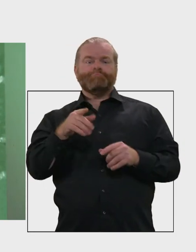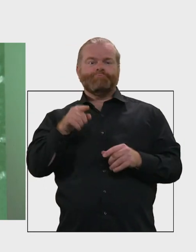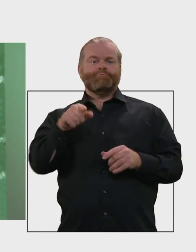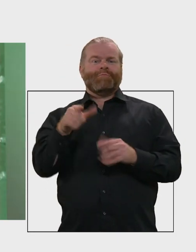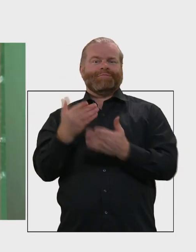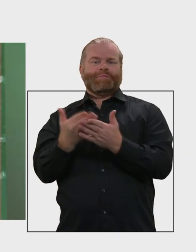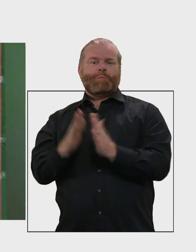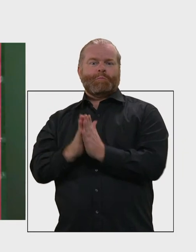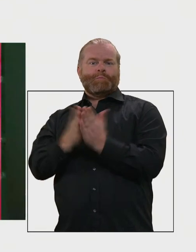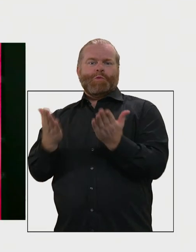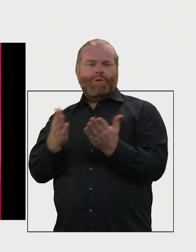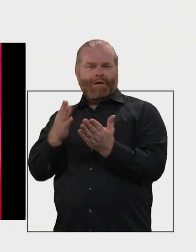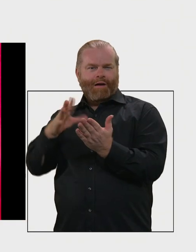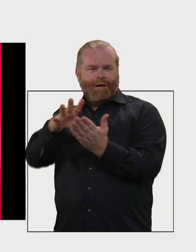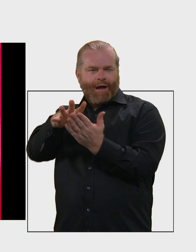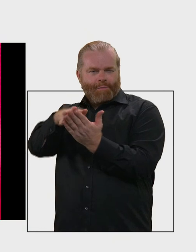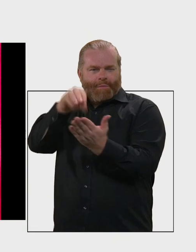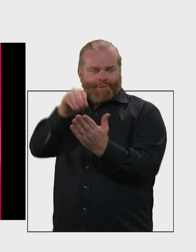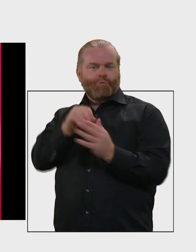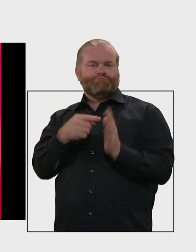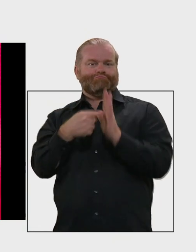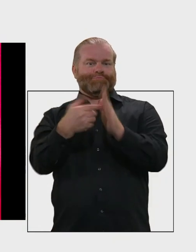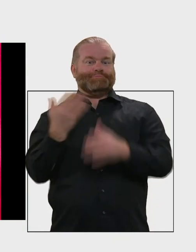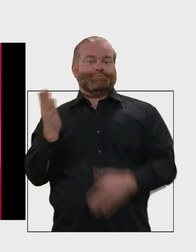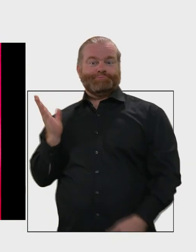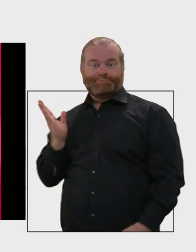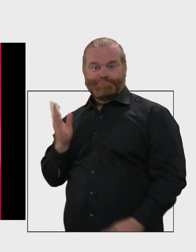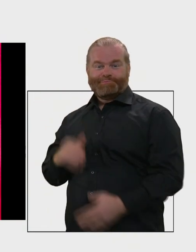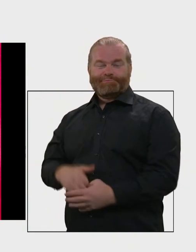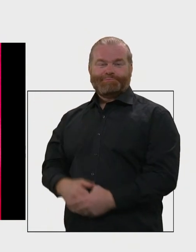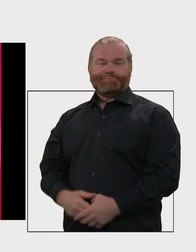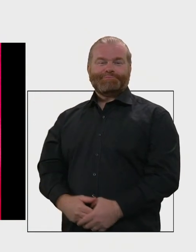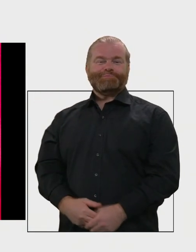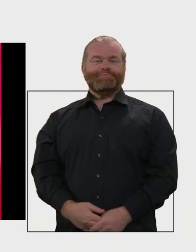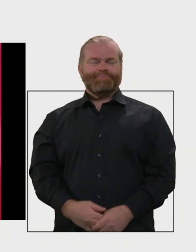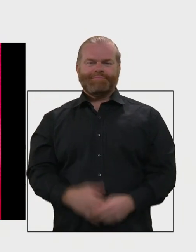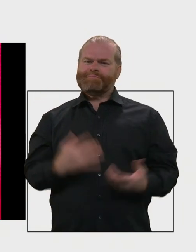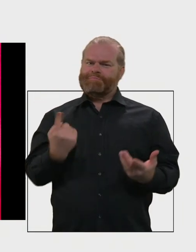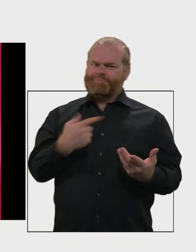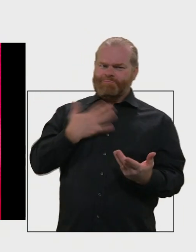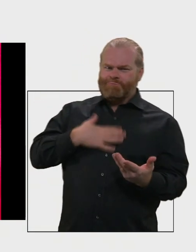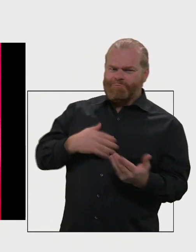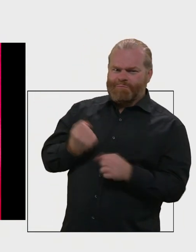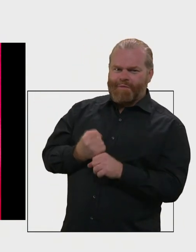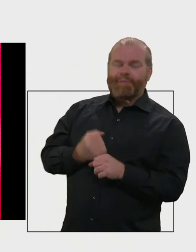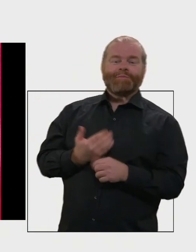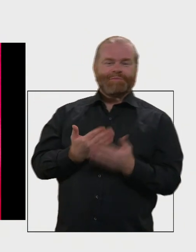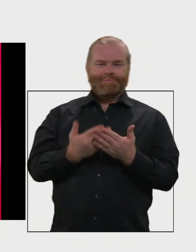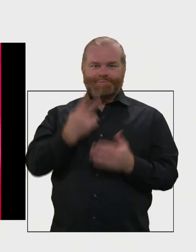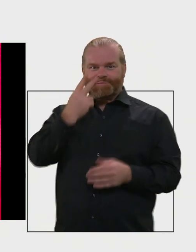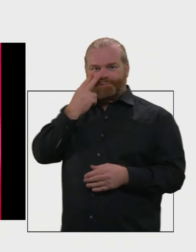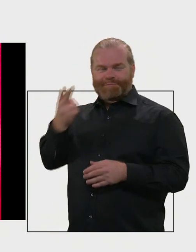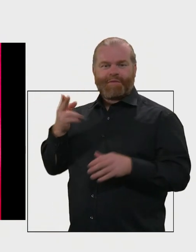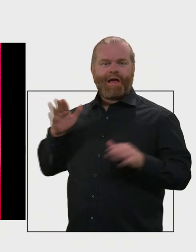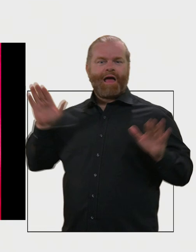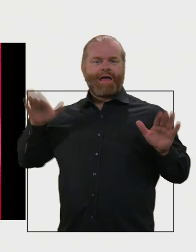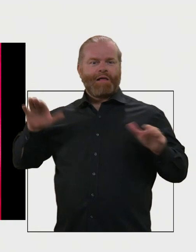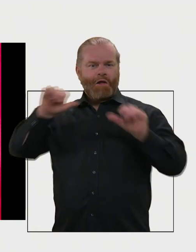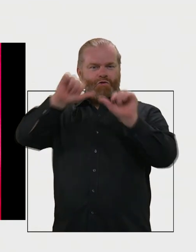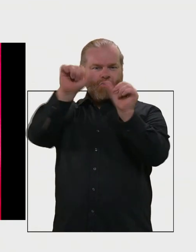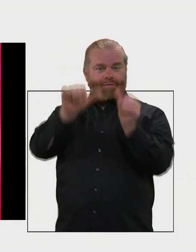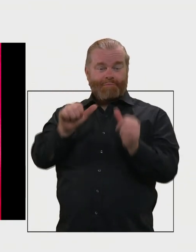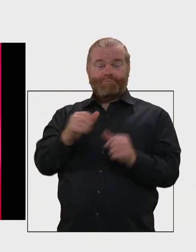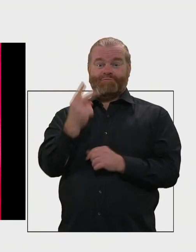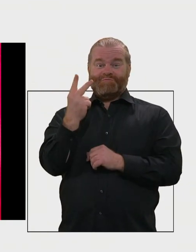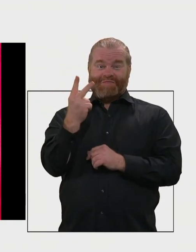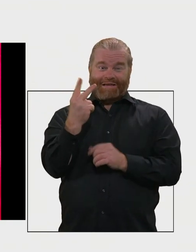losgehen. Acht Engelsgestalten, jede mehr als 2 Meter hoch, waren in einem Kreis angeordnet. Sie trugen ein